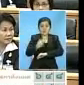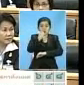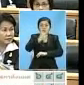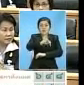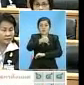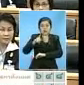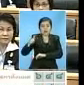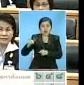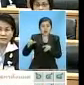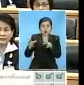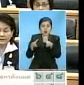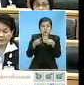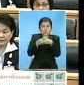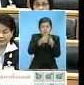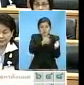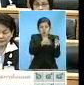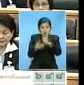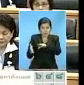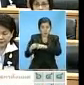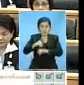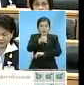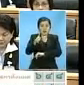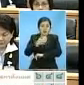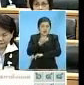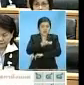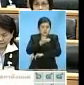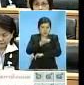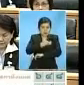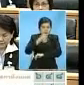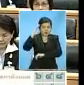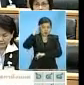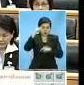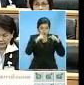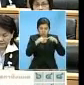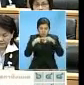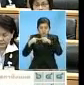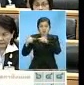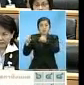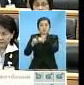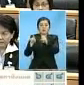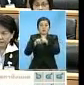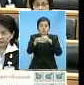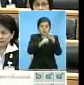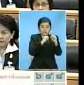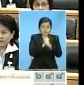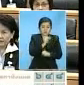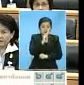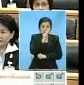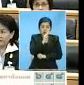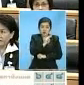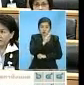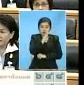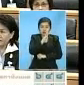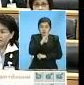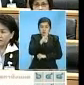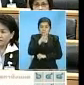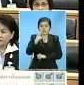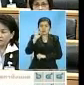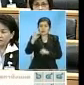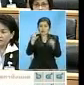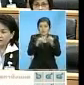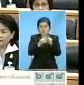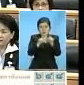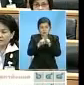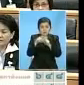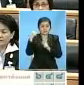นเพราะฉะนั้นก็จะต้องสืบทอดอำนาจทุกคณะคณะรัฐประหารปีพ.ศ. 2549ก็เช่นเดียวกันไม่มีข้อยก